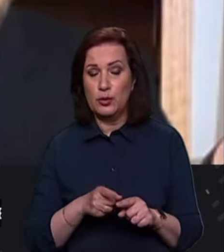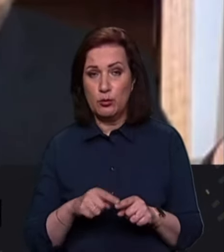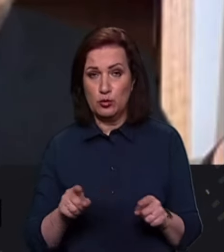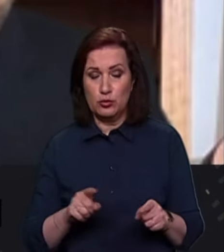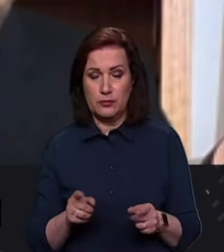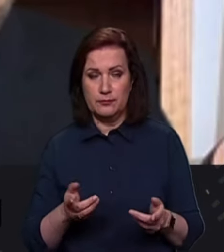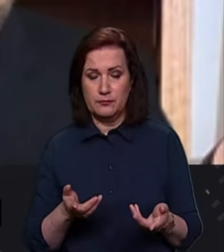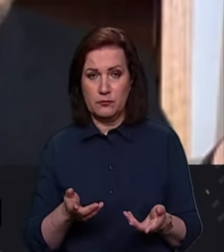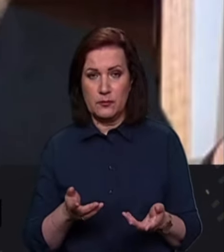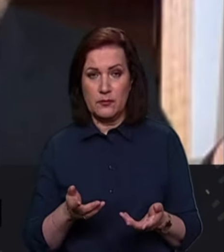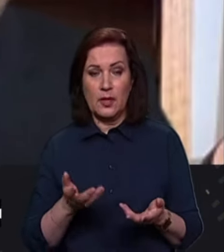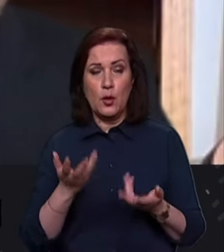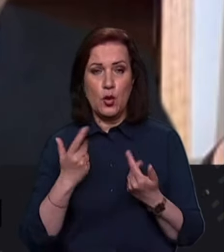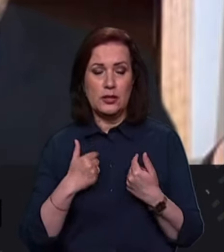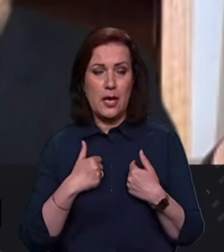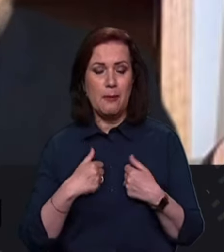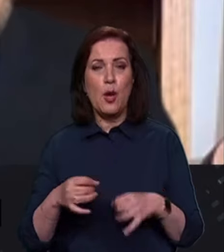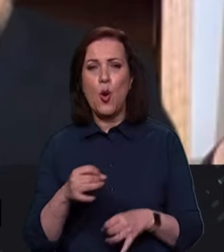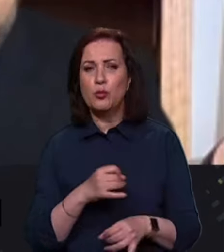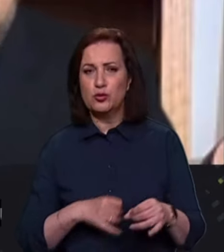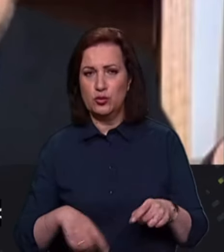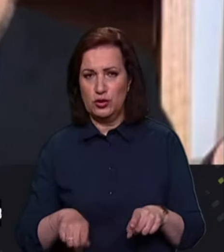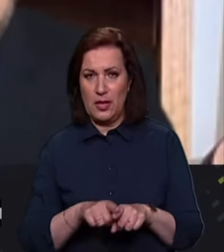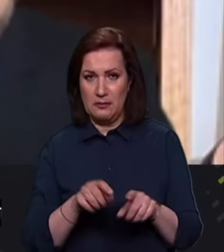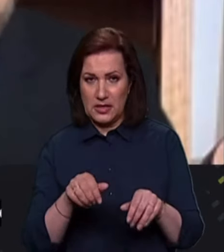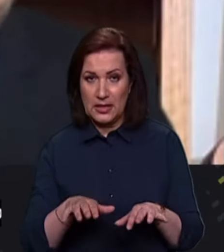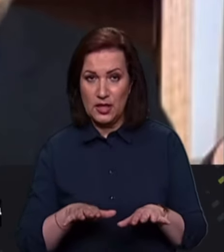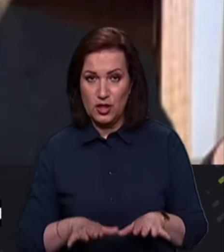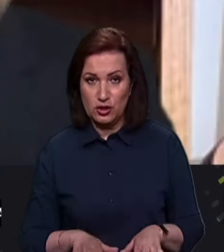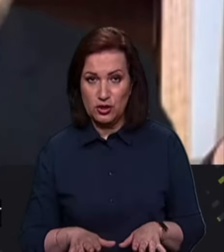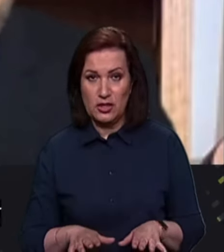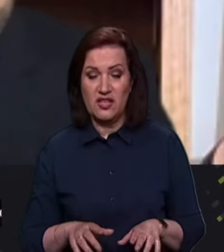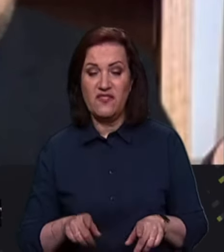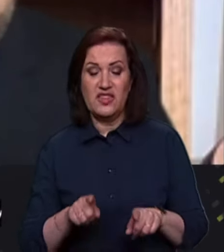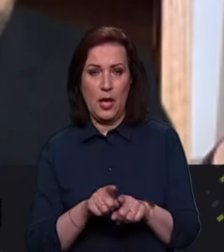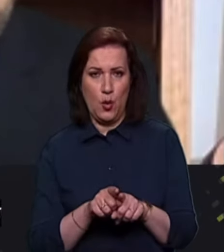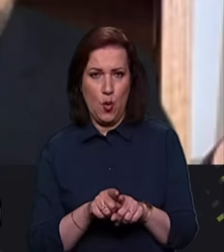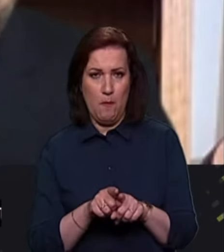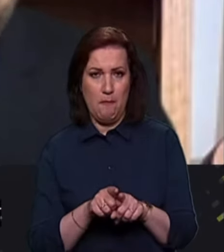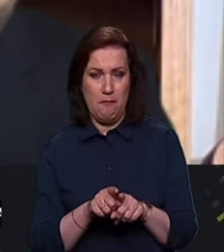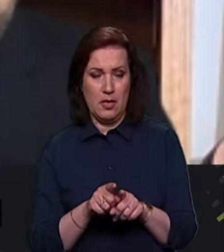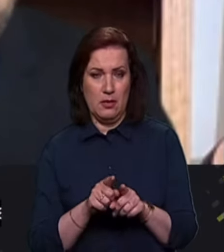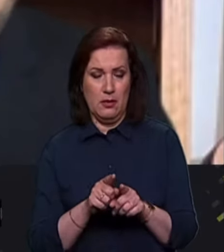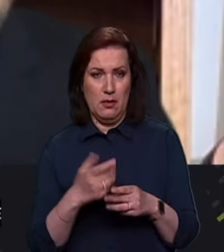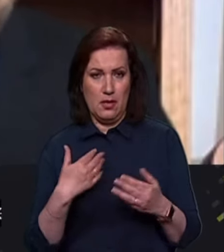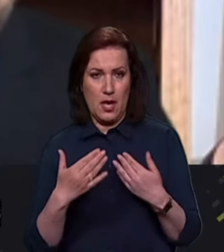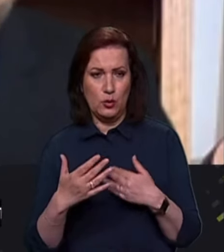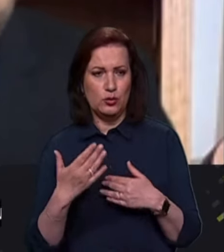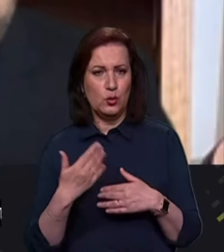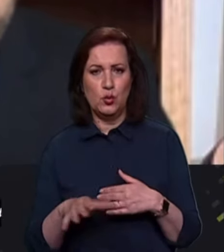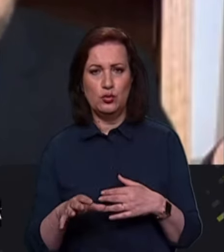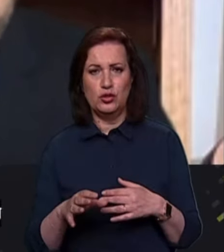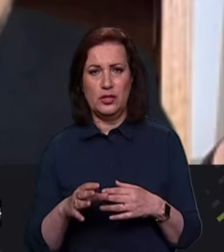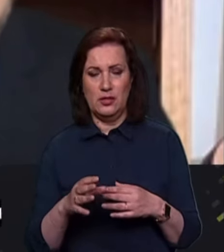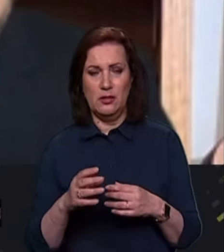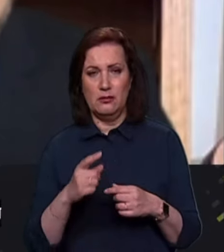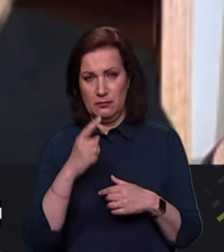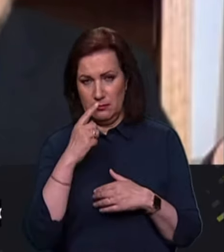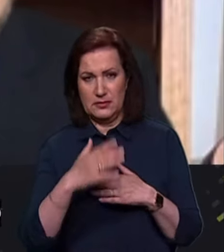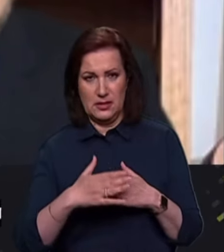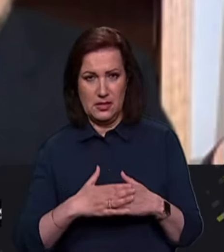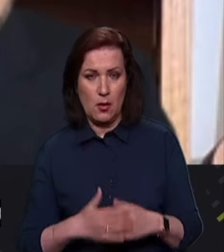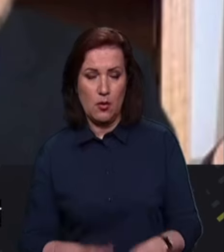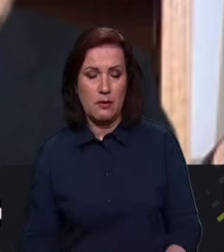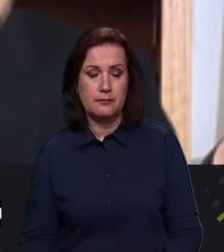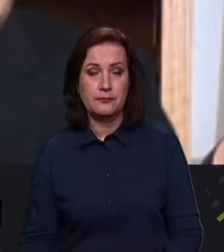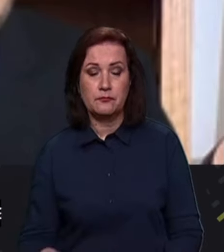что когда мы обсуждаем такие решения вот в таком градусе, они обычно уже не за горами. А як